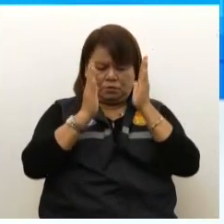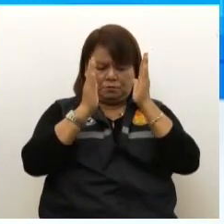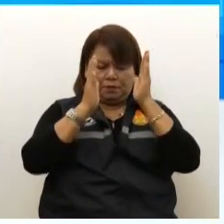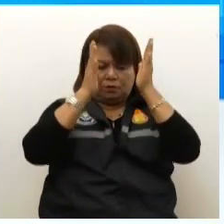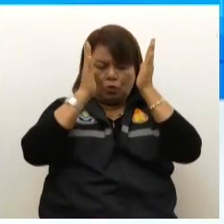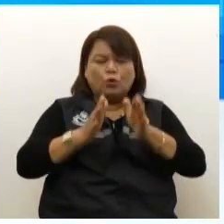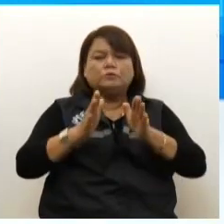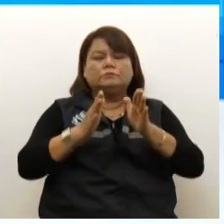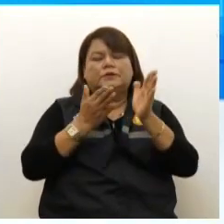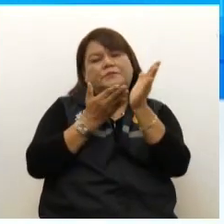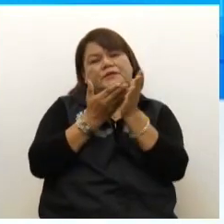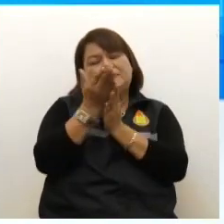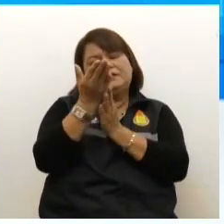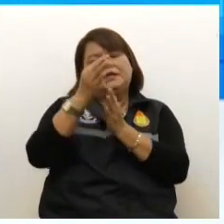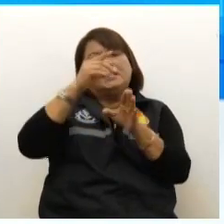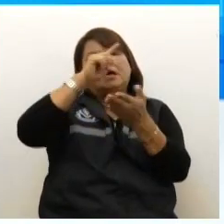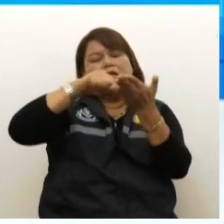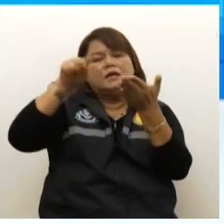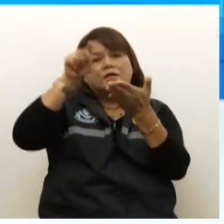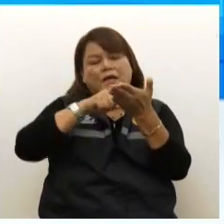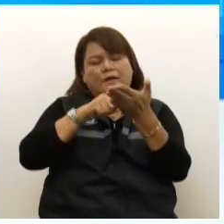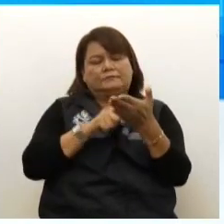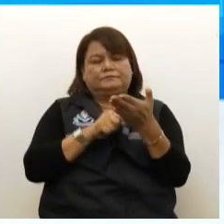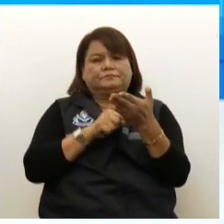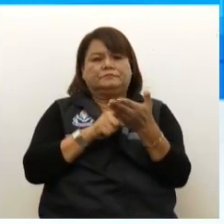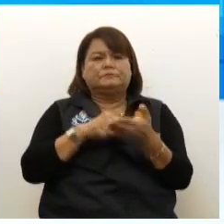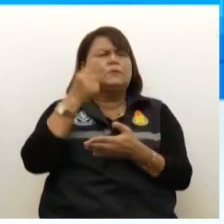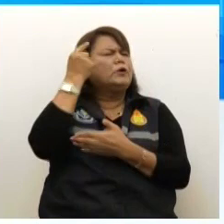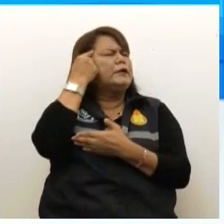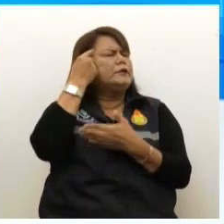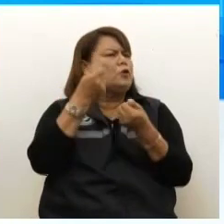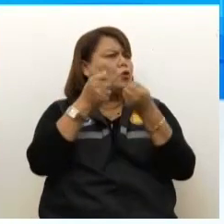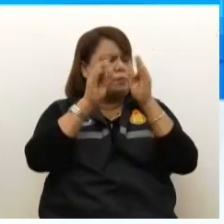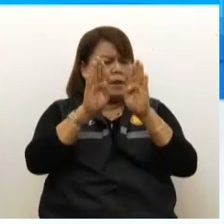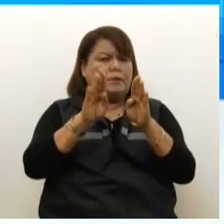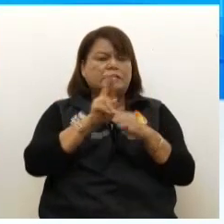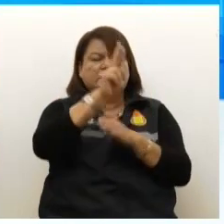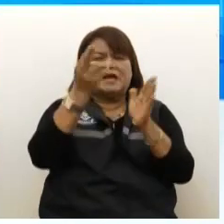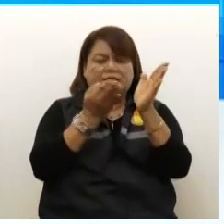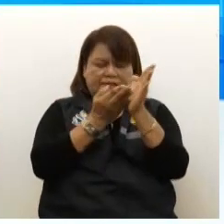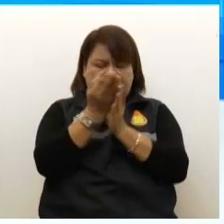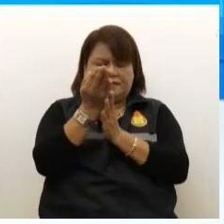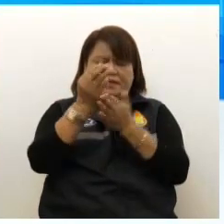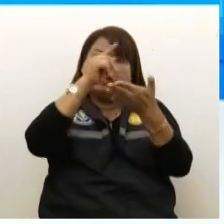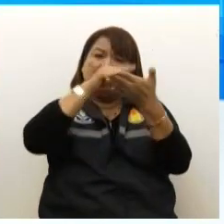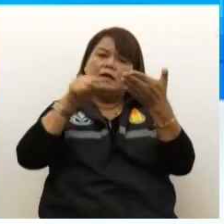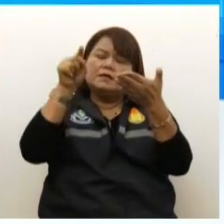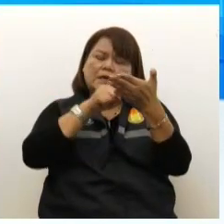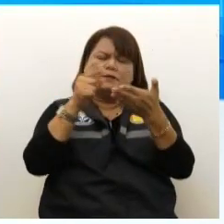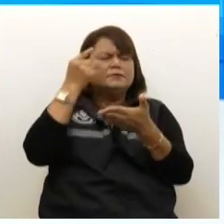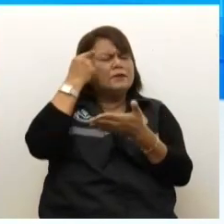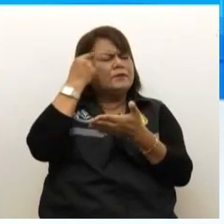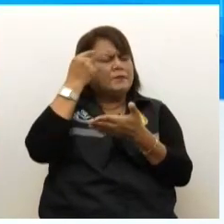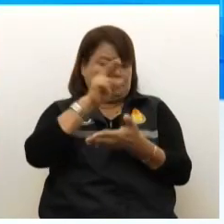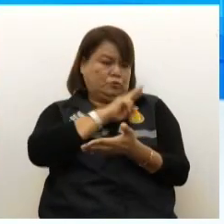สิทธิ์เลือกตั้งท่านก็ต้องวางแผนออกแบบในการที่จะใช้สิทธิ์ในการเลือกตั้งใช้วิจารณญาณส่วน